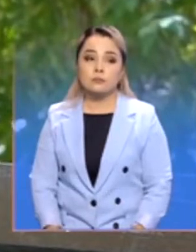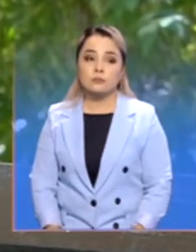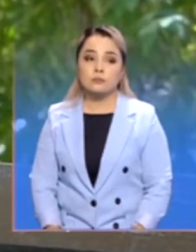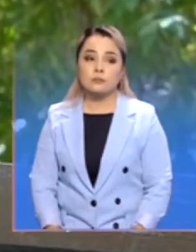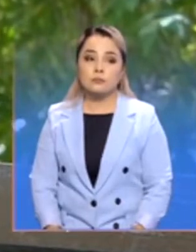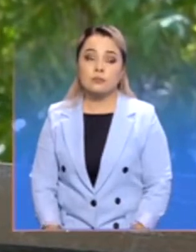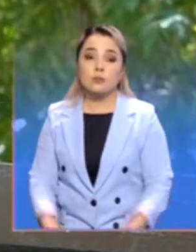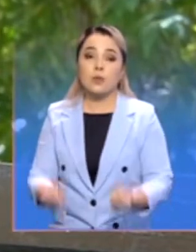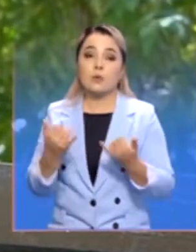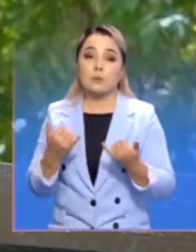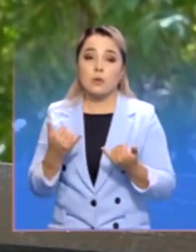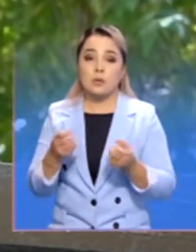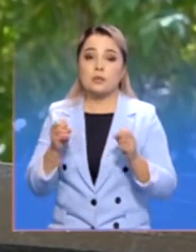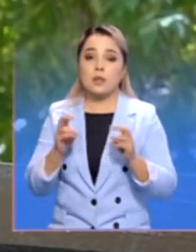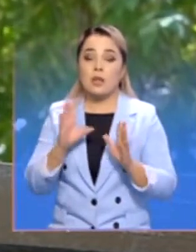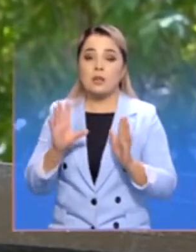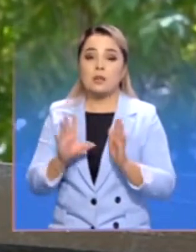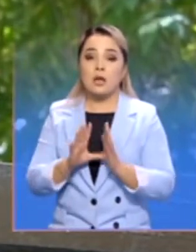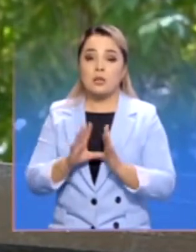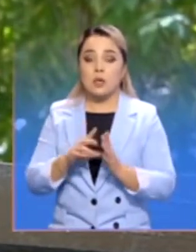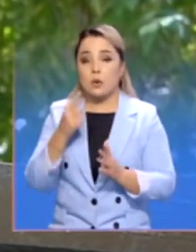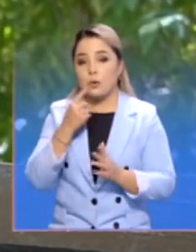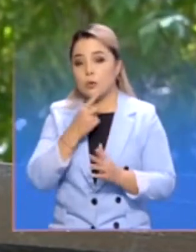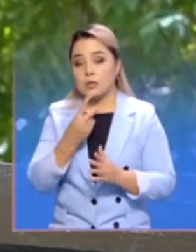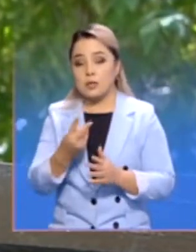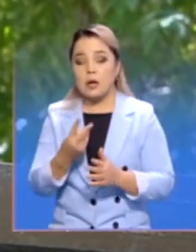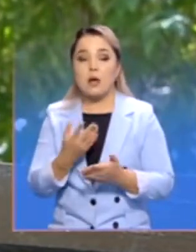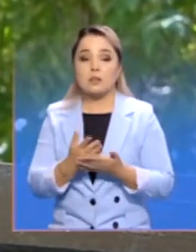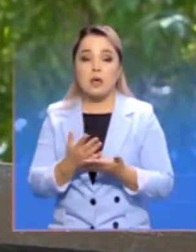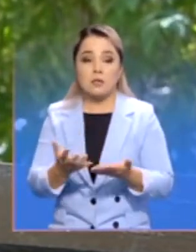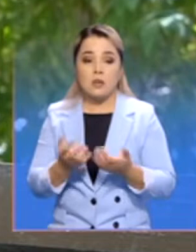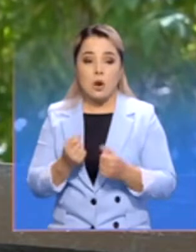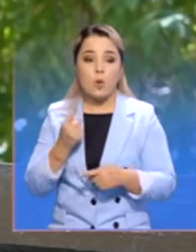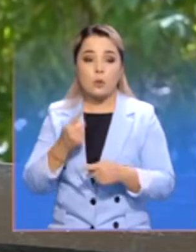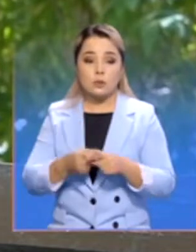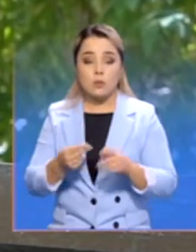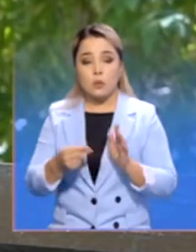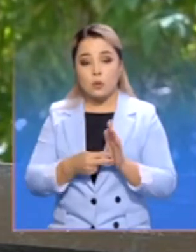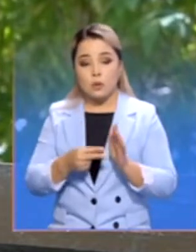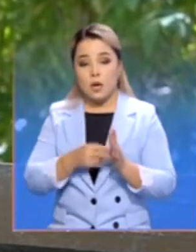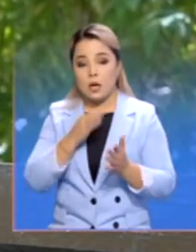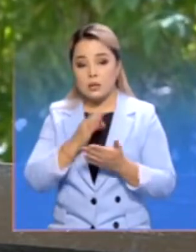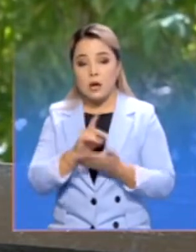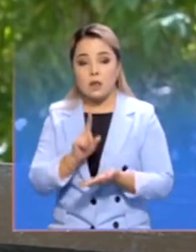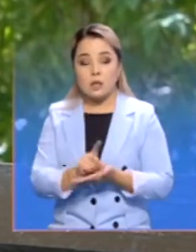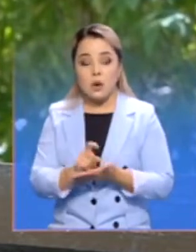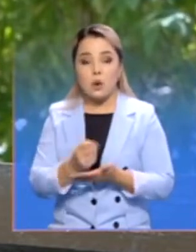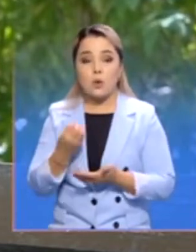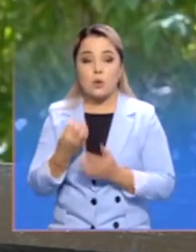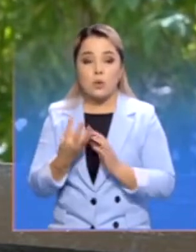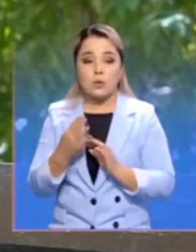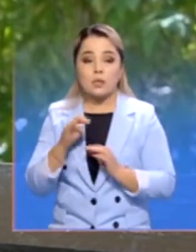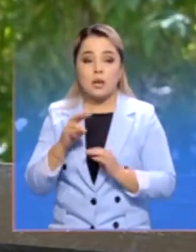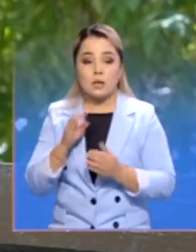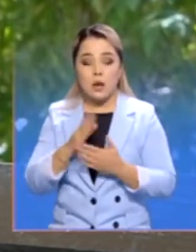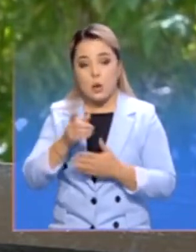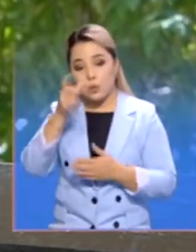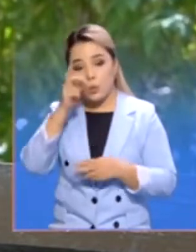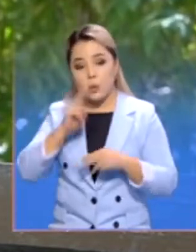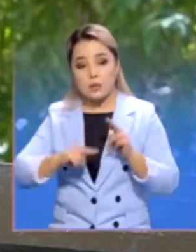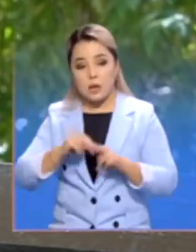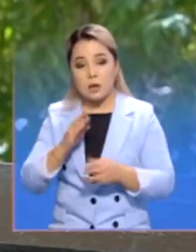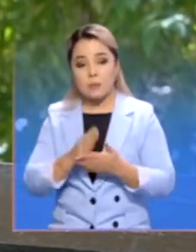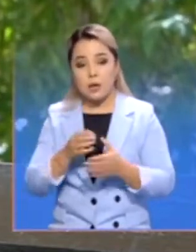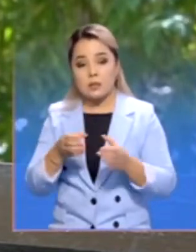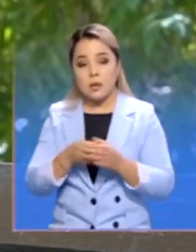условиях бүгінде баламалы энергия көздерінен алынатын қуаттың құны қосымша құн салығын қосқанда 14 теңге ғана. Қазір Түркияда салынып жатқан